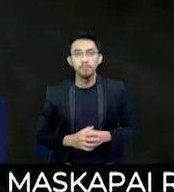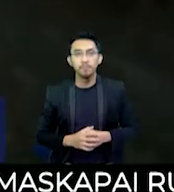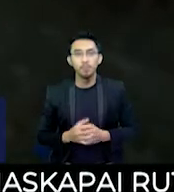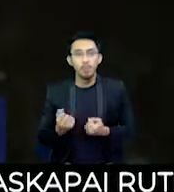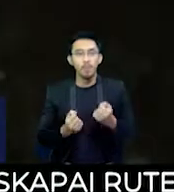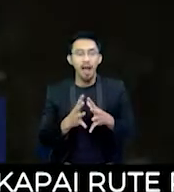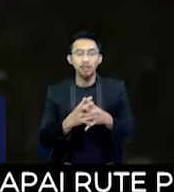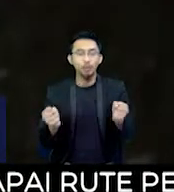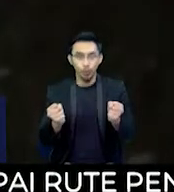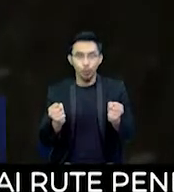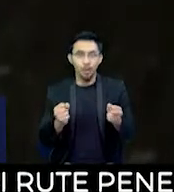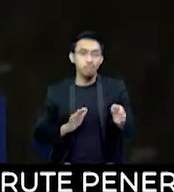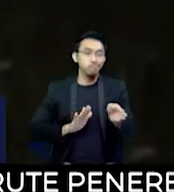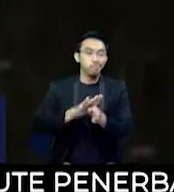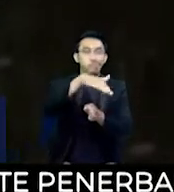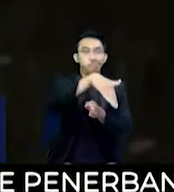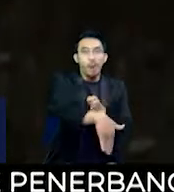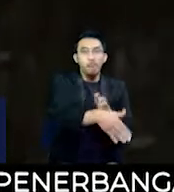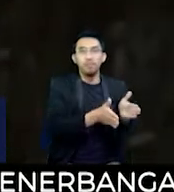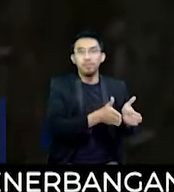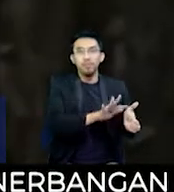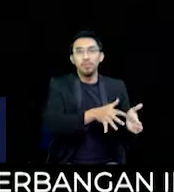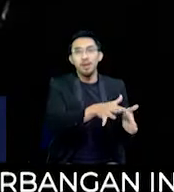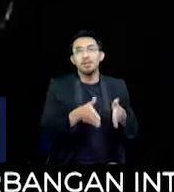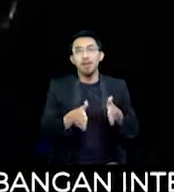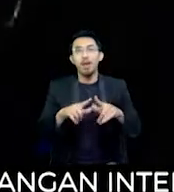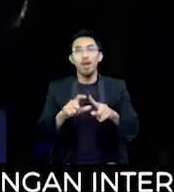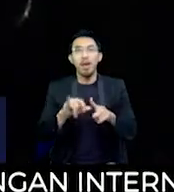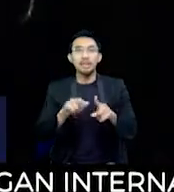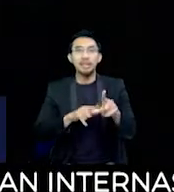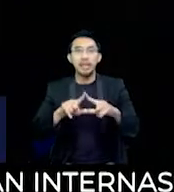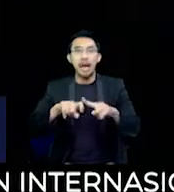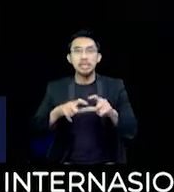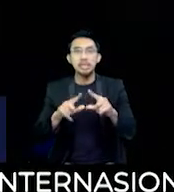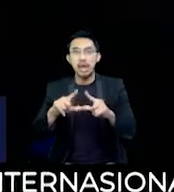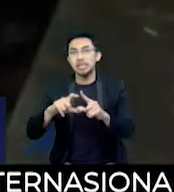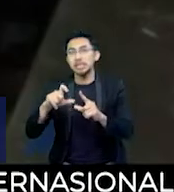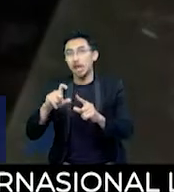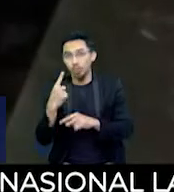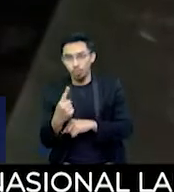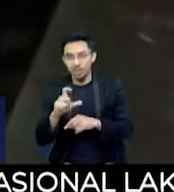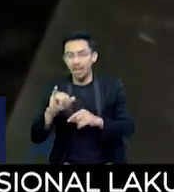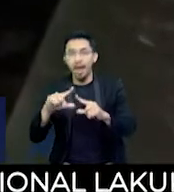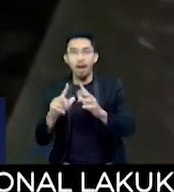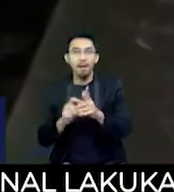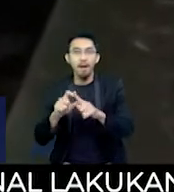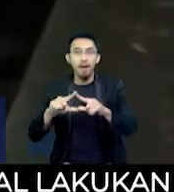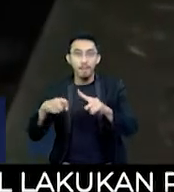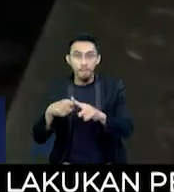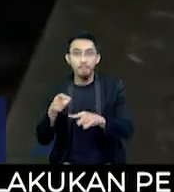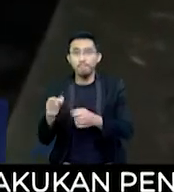Mobil ringsek parah setelah tercebur ke saluran air di Jalan Adiaksa 1, Lebak Bulus, Cilandak. Mobil dikemudikan Donald